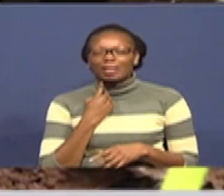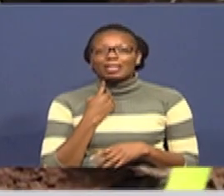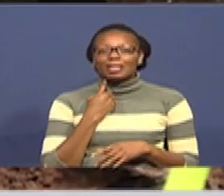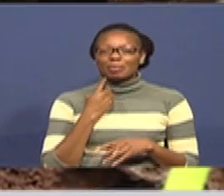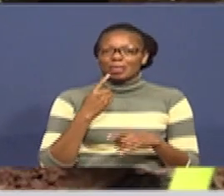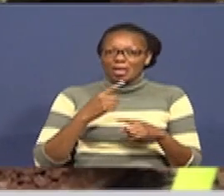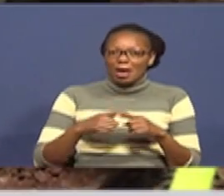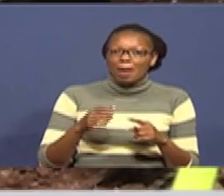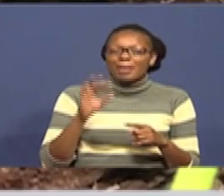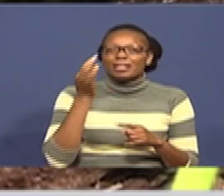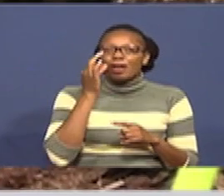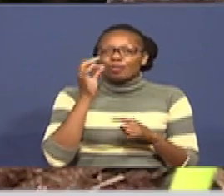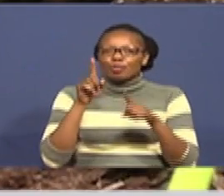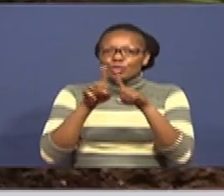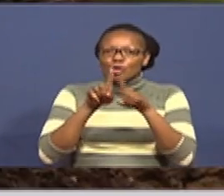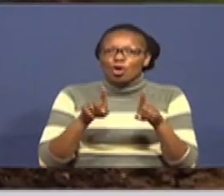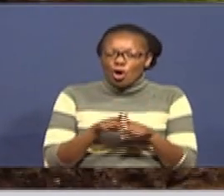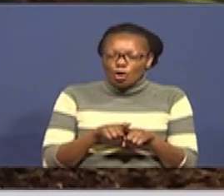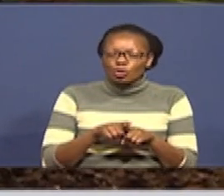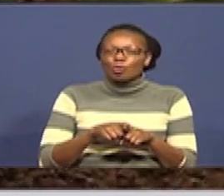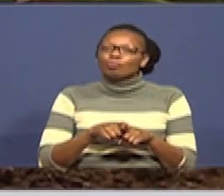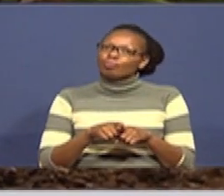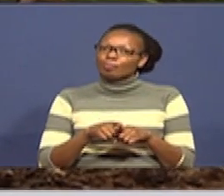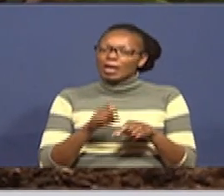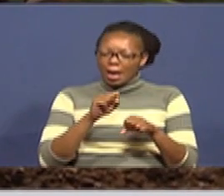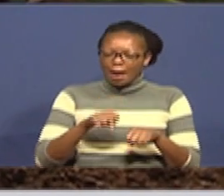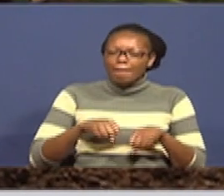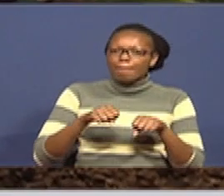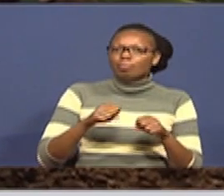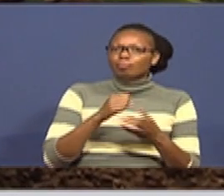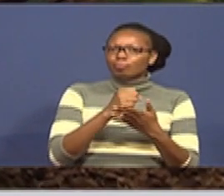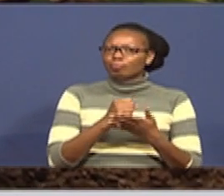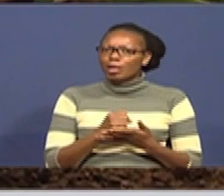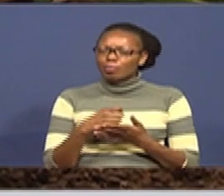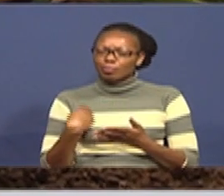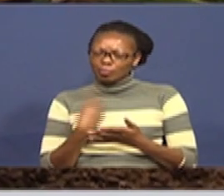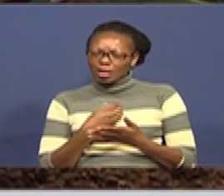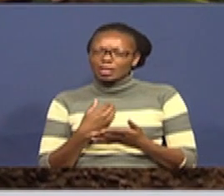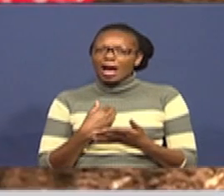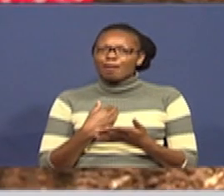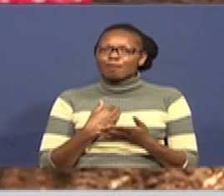mayai. Mbali na madini muhimu na utamu usio na kifani tunaopata